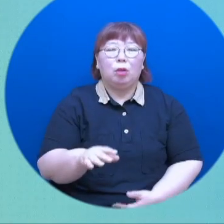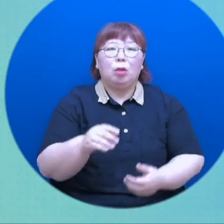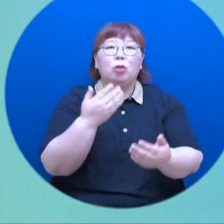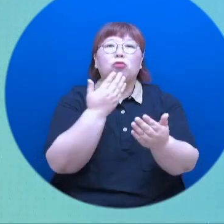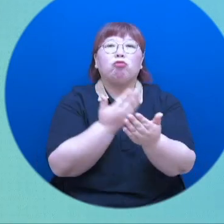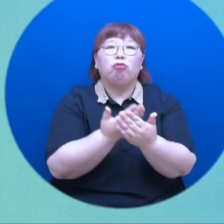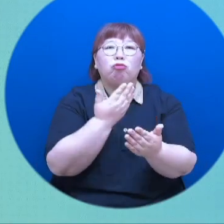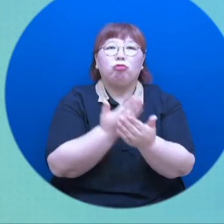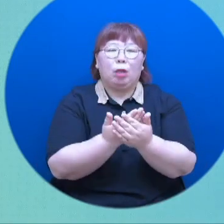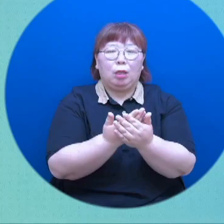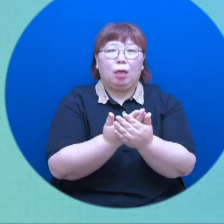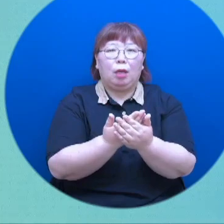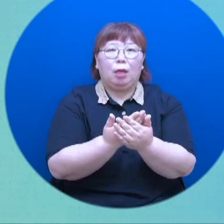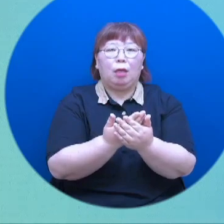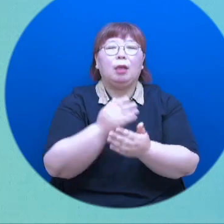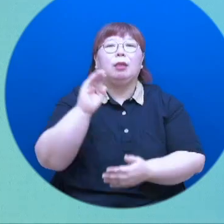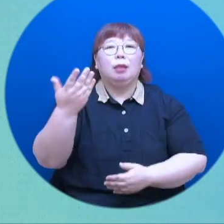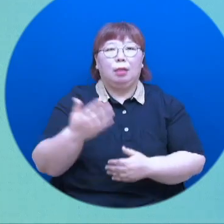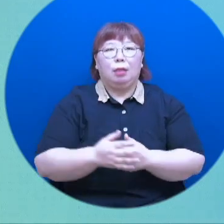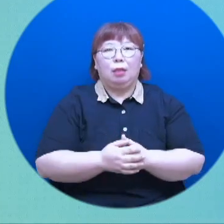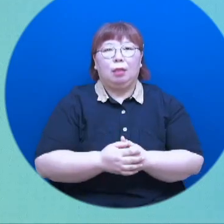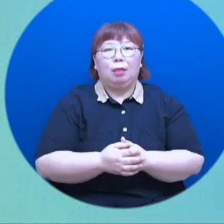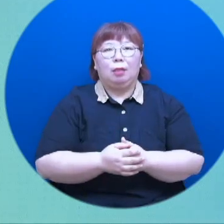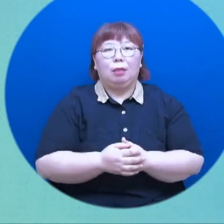구해야 되느니라 말씀해요.